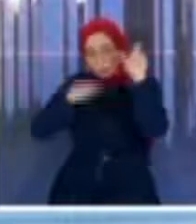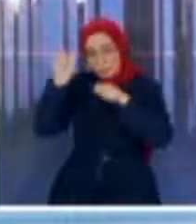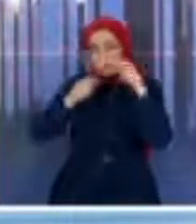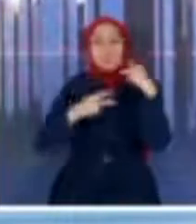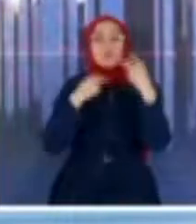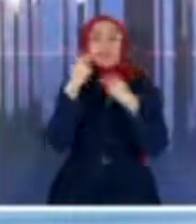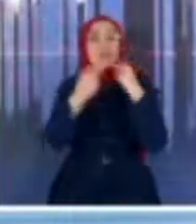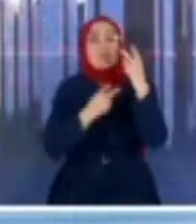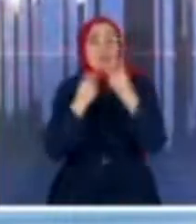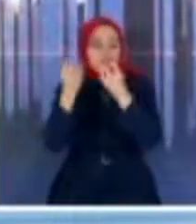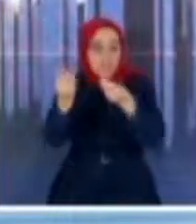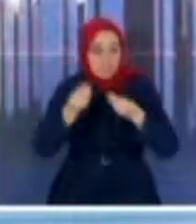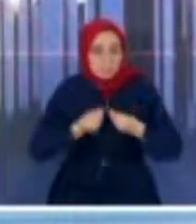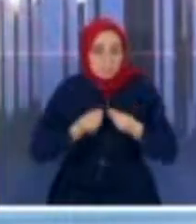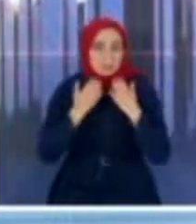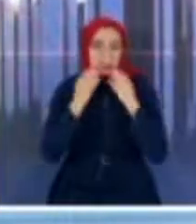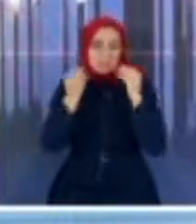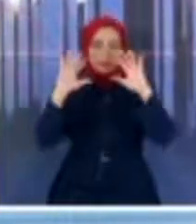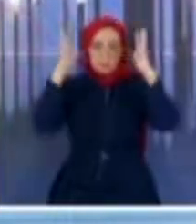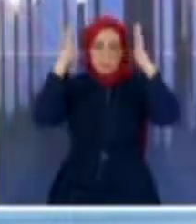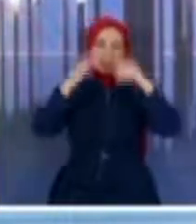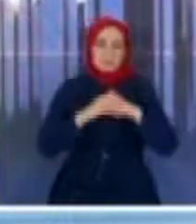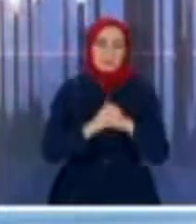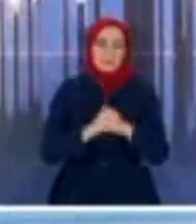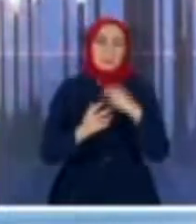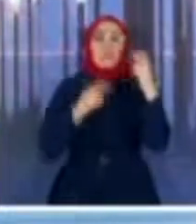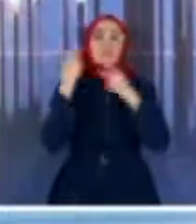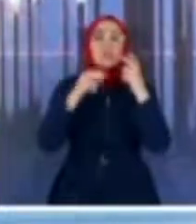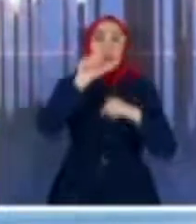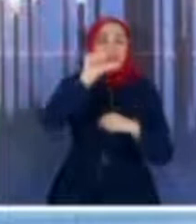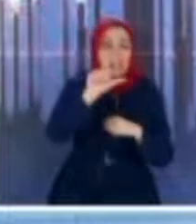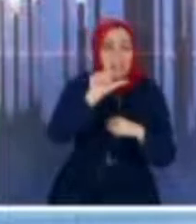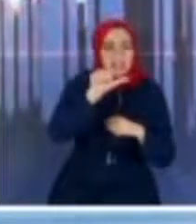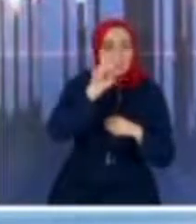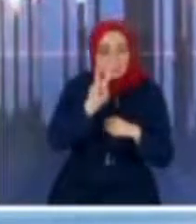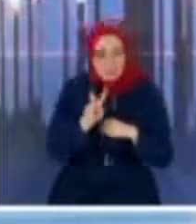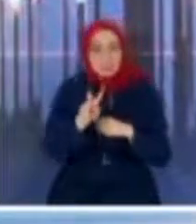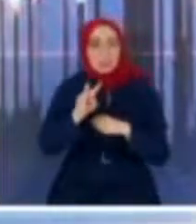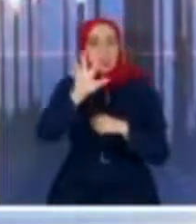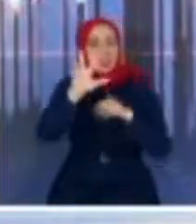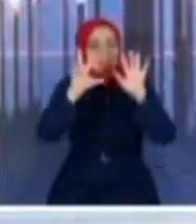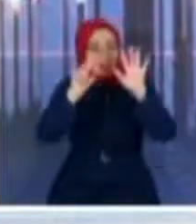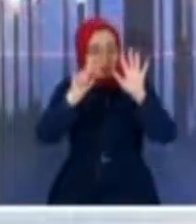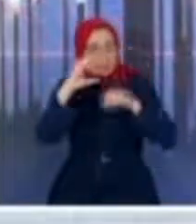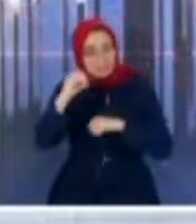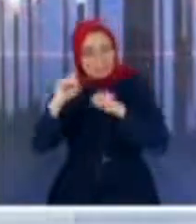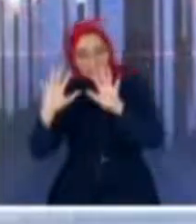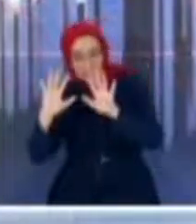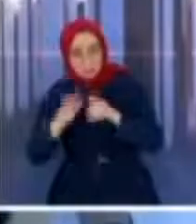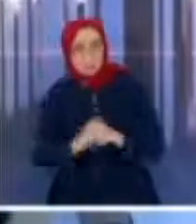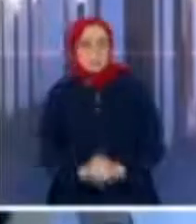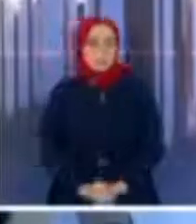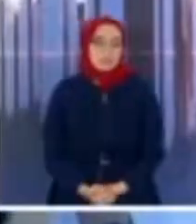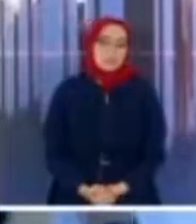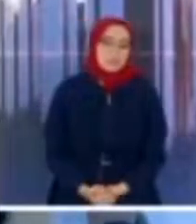الكل وميرسي بوكو. نقول لهم وصوتوا لنا على الادو ادو على الرقم 85 010. يعطيك الصحه